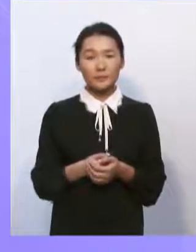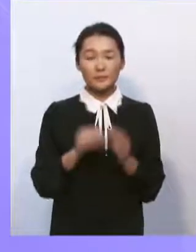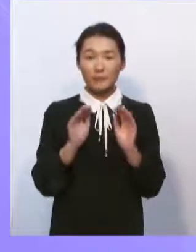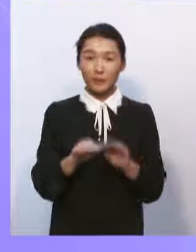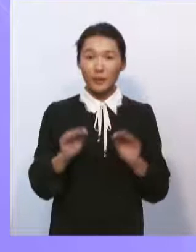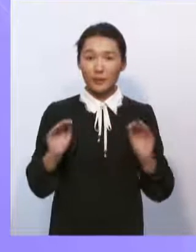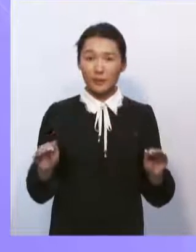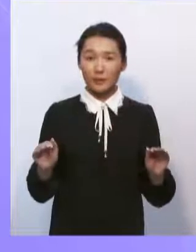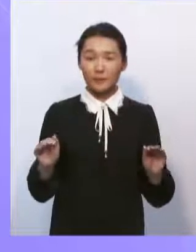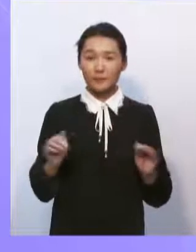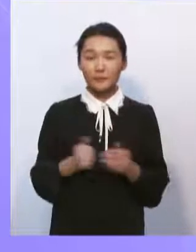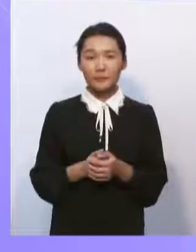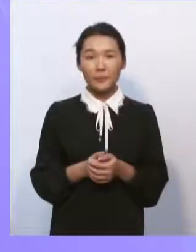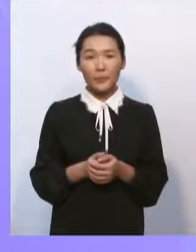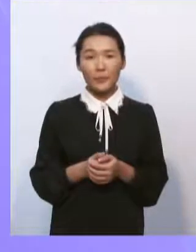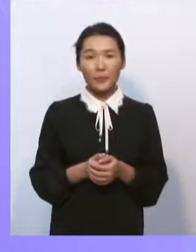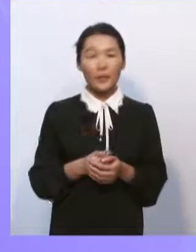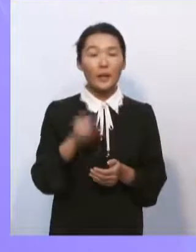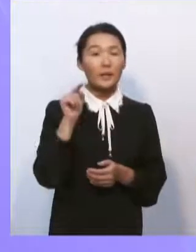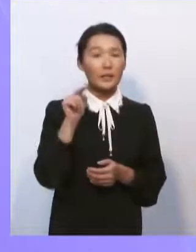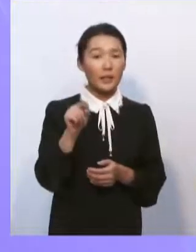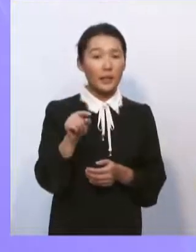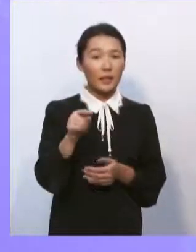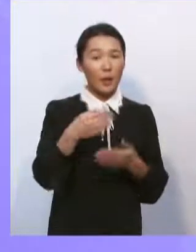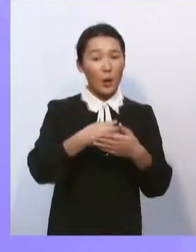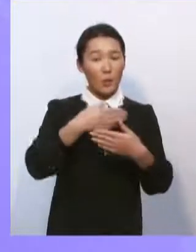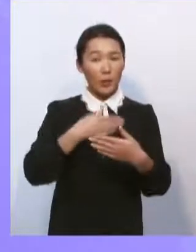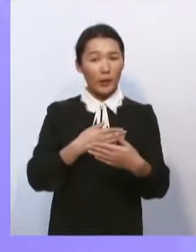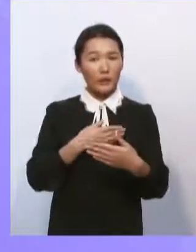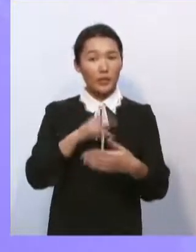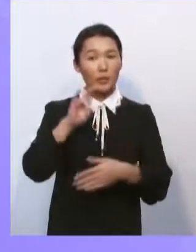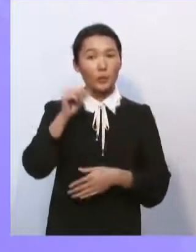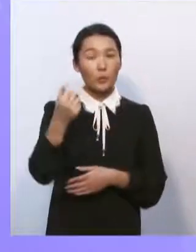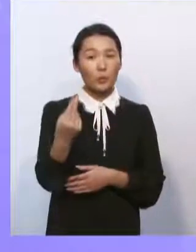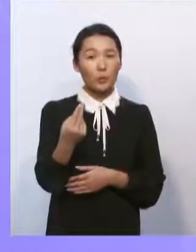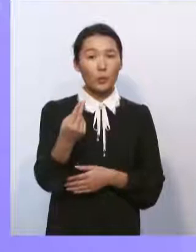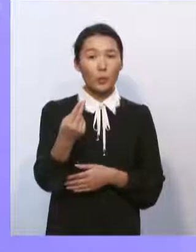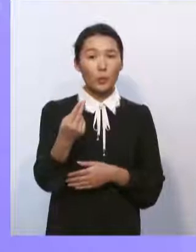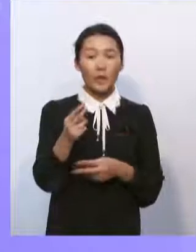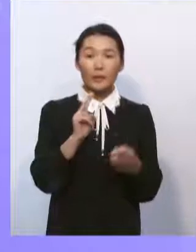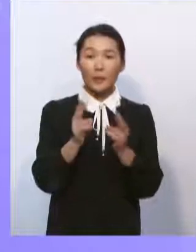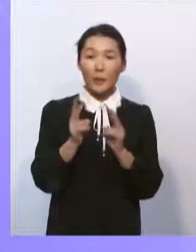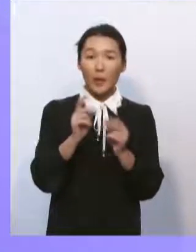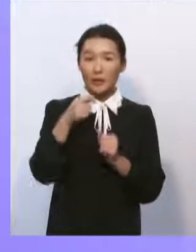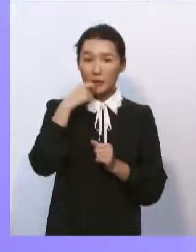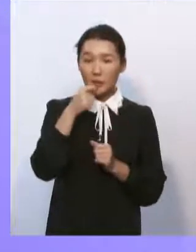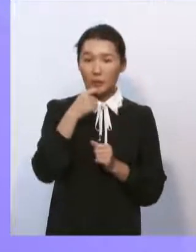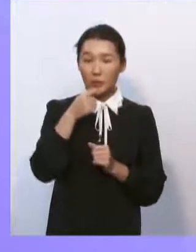Балдар, силер буга чейин улуттук тамак аштар тууралуу билесиңер.